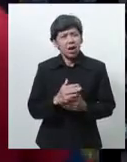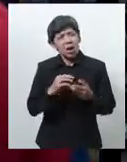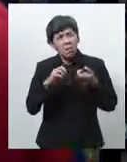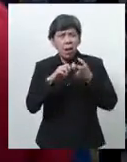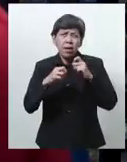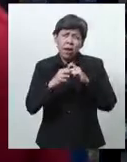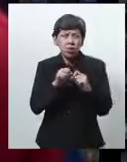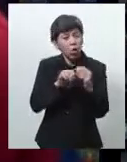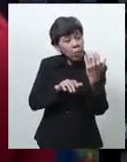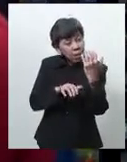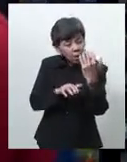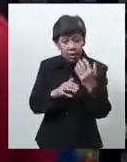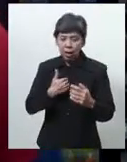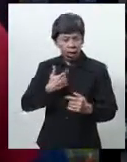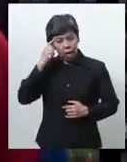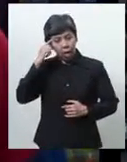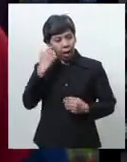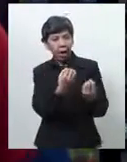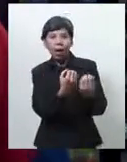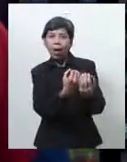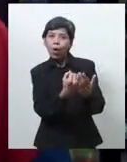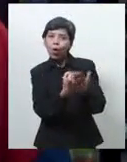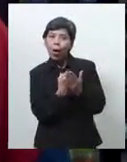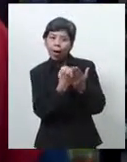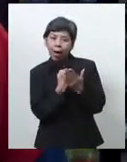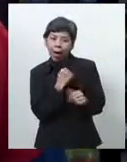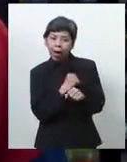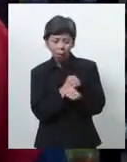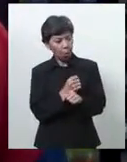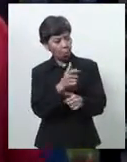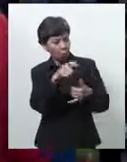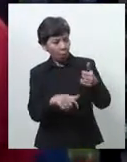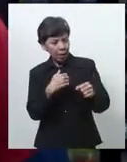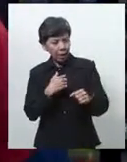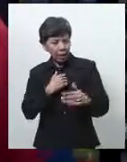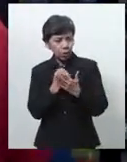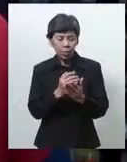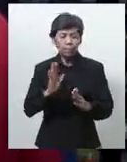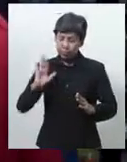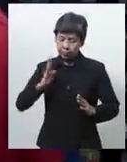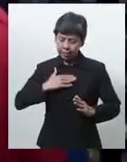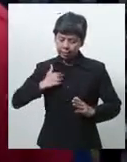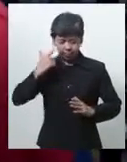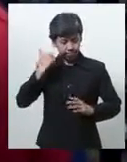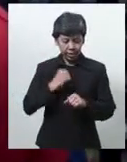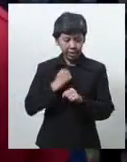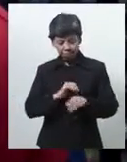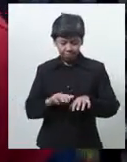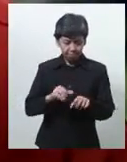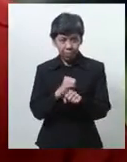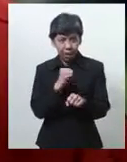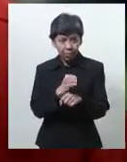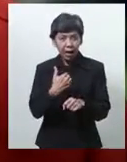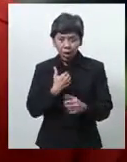ามีปัญหาอะไรเกี่ยวกับคอมพิวเตอร์เนี่ยเขาก็จะช่วยทั้งหมดเลยทำทั้งหมดเองบางทีแบบจะเข้าไปช่วยเนี่ยเขาบอกเดี๋ยวเขาทำเองอะไรเงี้ยก็ไม่เป็น